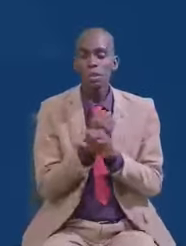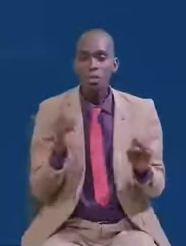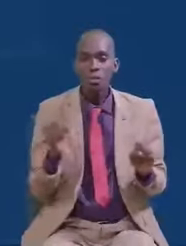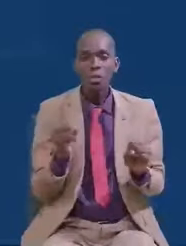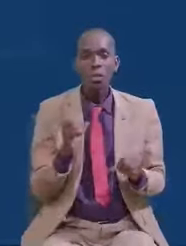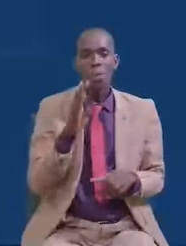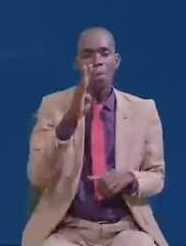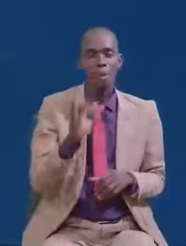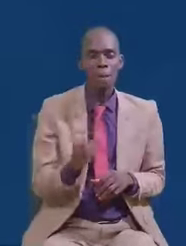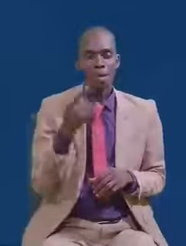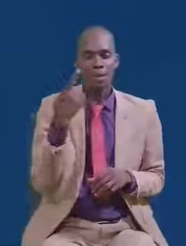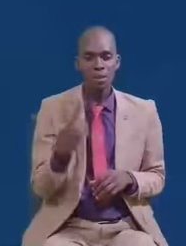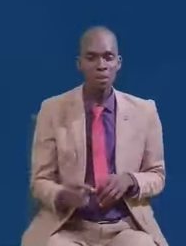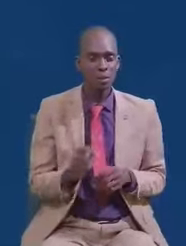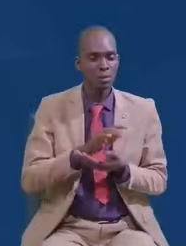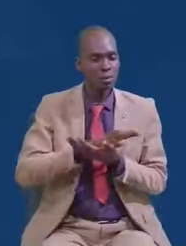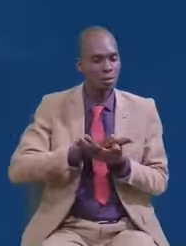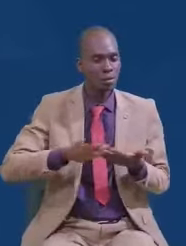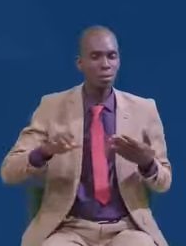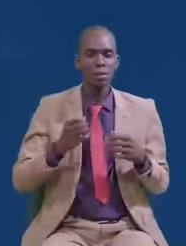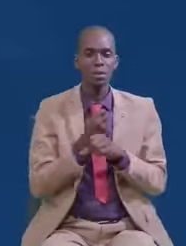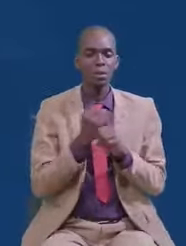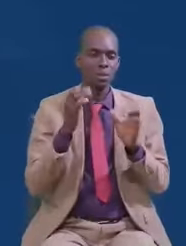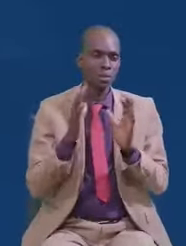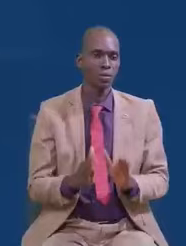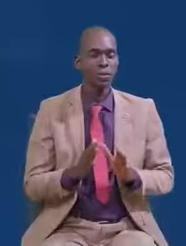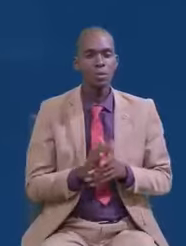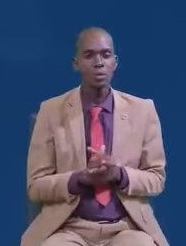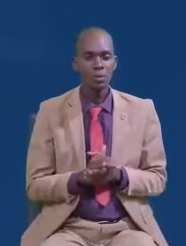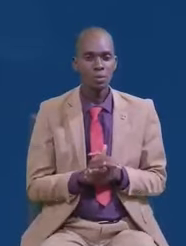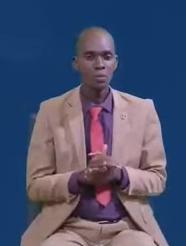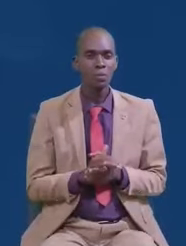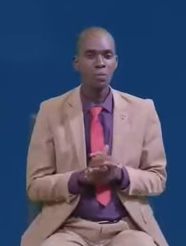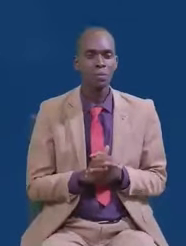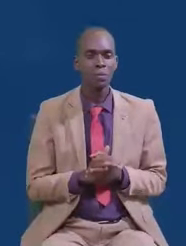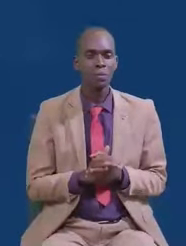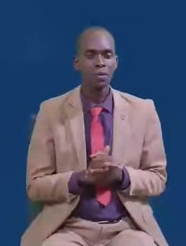La rédemption par le Sauveur sans tâche. Numéro 3.